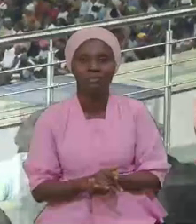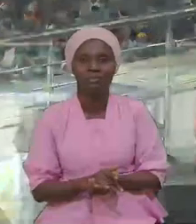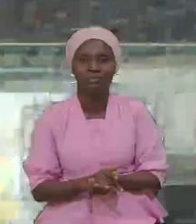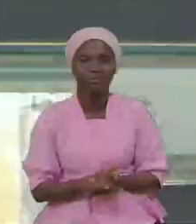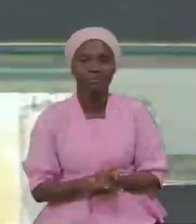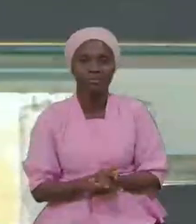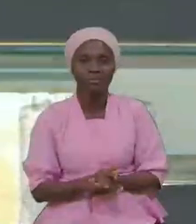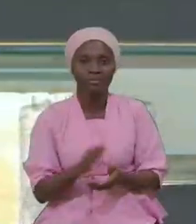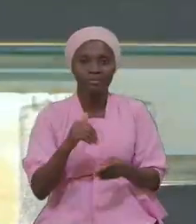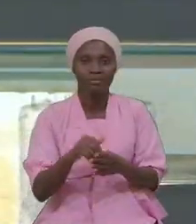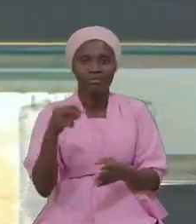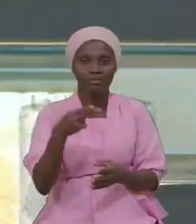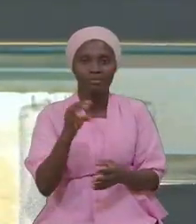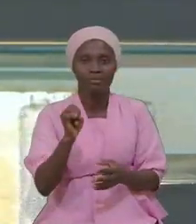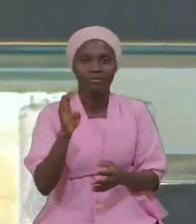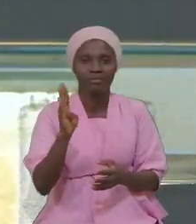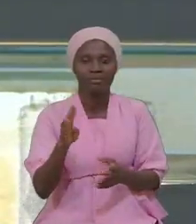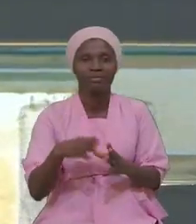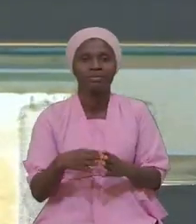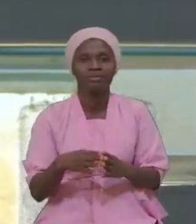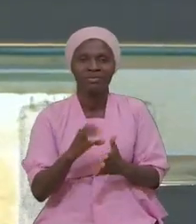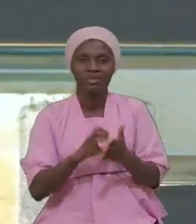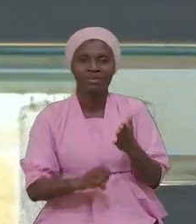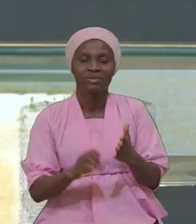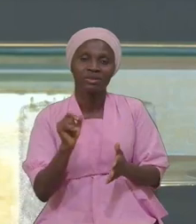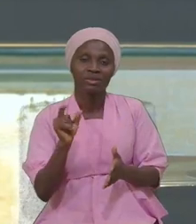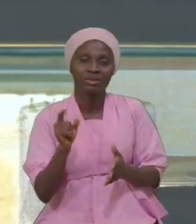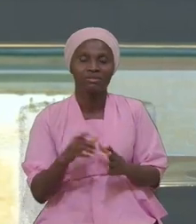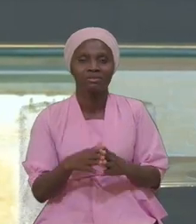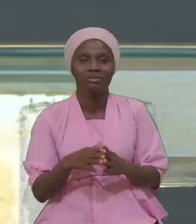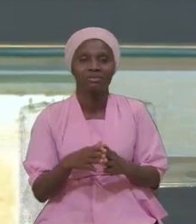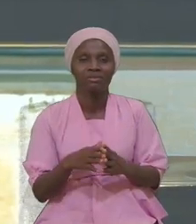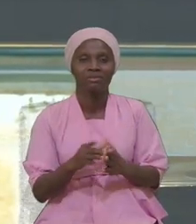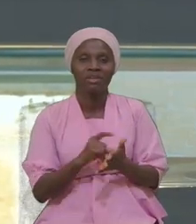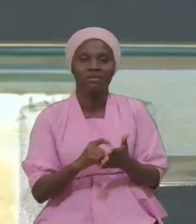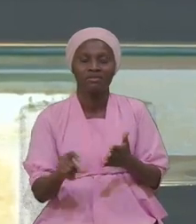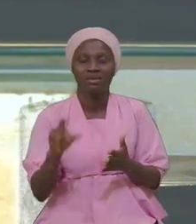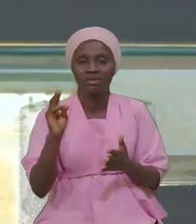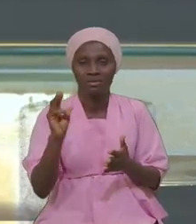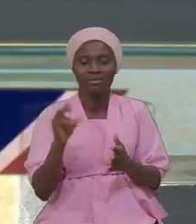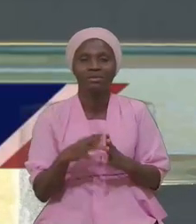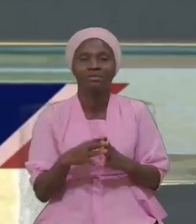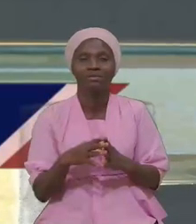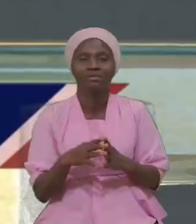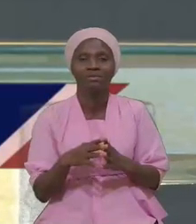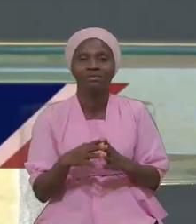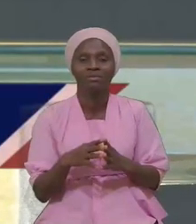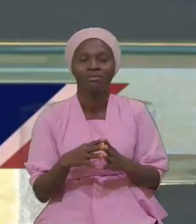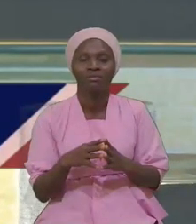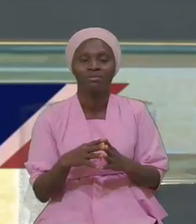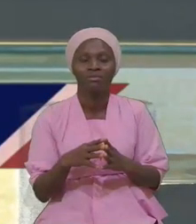Retournons aux Hébreux. Hébreux chapitre 11, verset 17. Hébreux